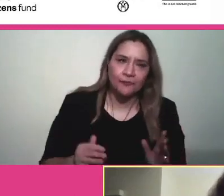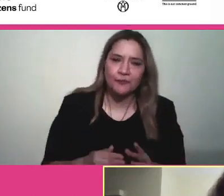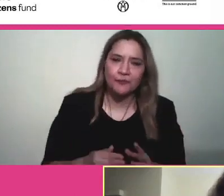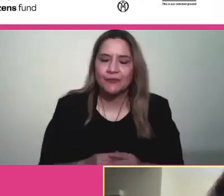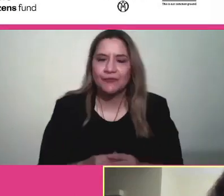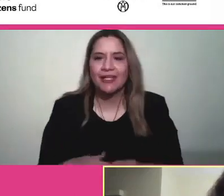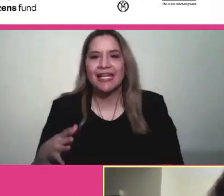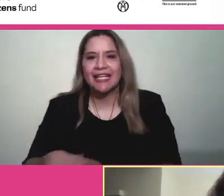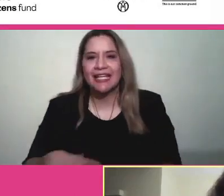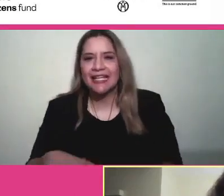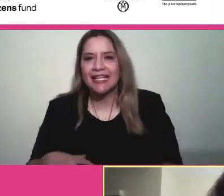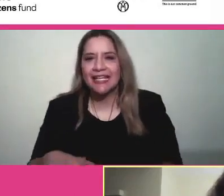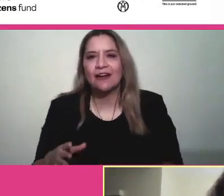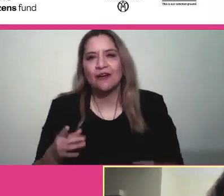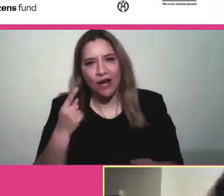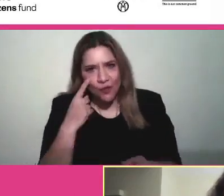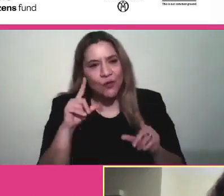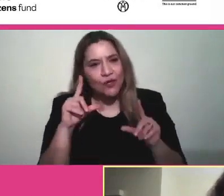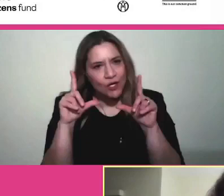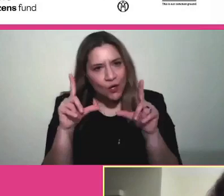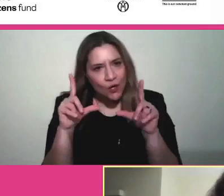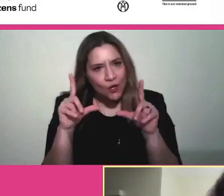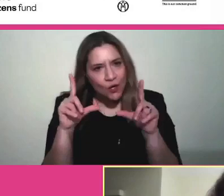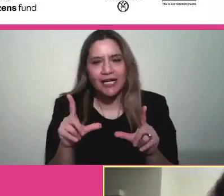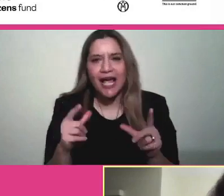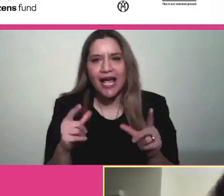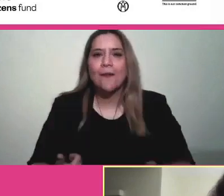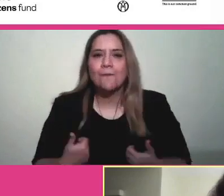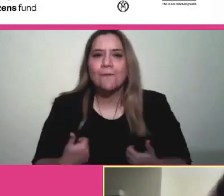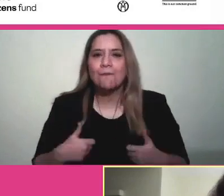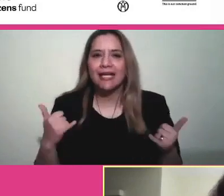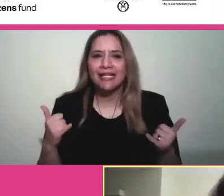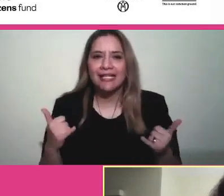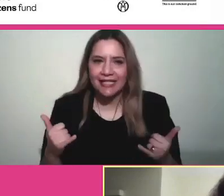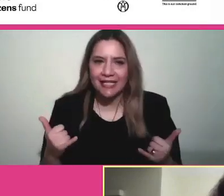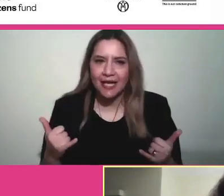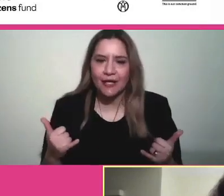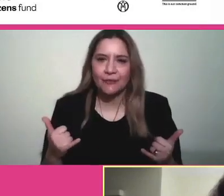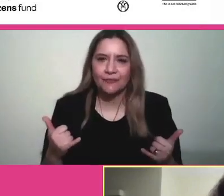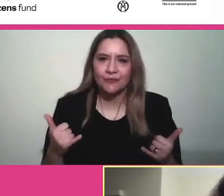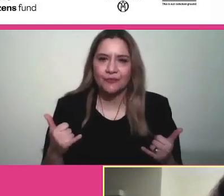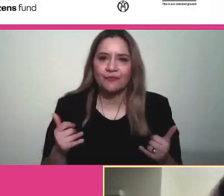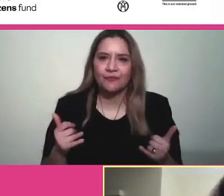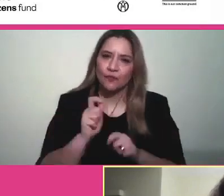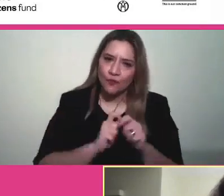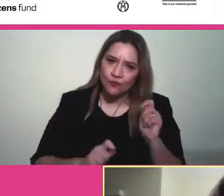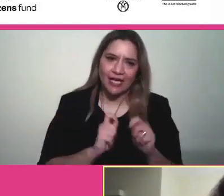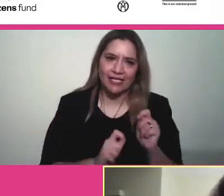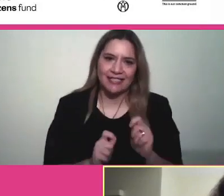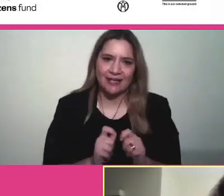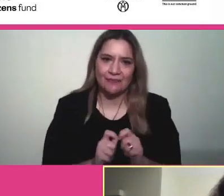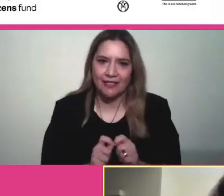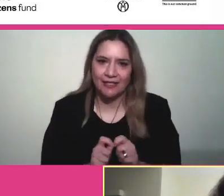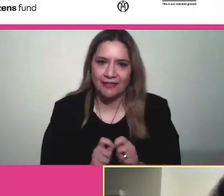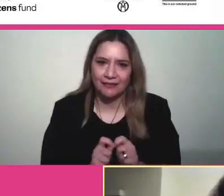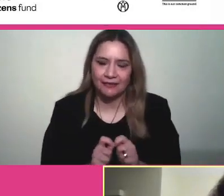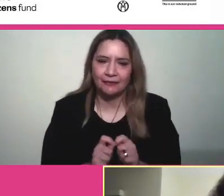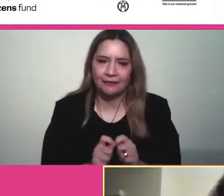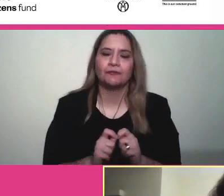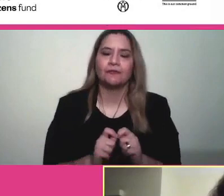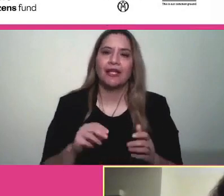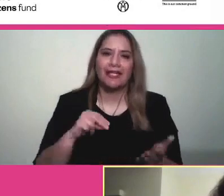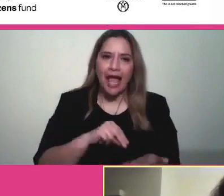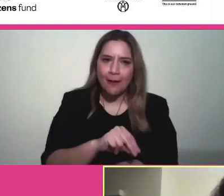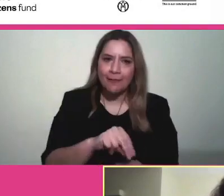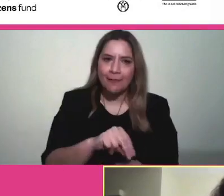έτσι λίγο να έχουμε μια εικόνα και από τα παιχνίδια που τελικά δημιουργήθηκαν, τα επιτραπέζια